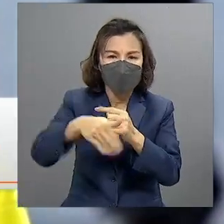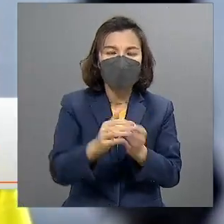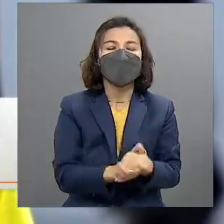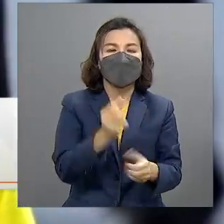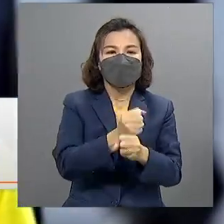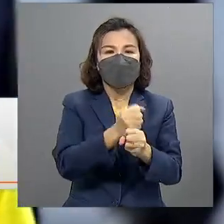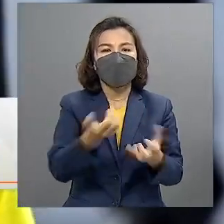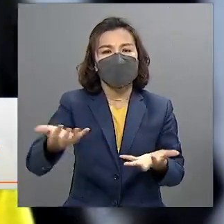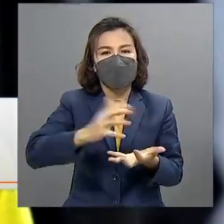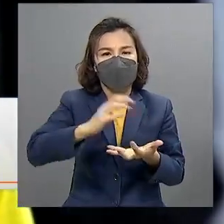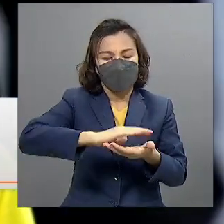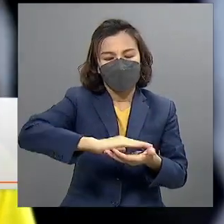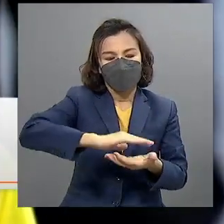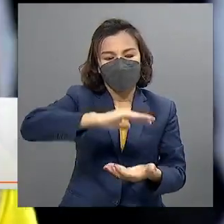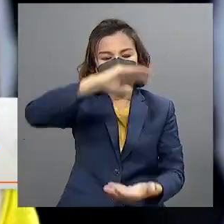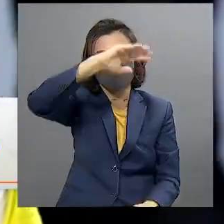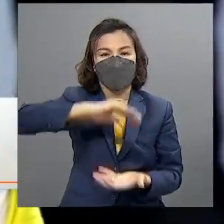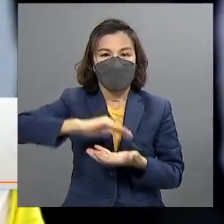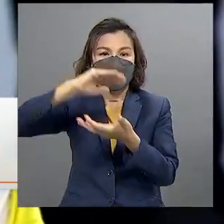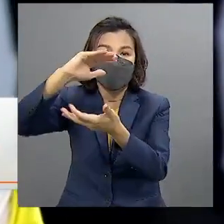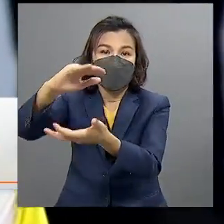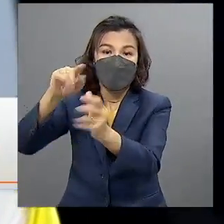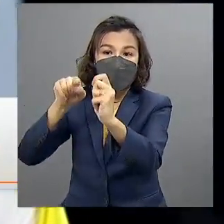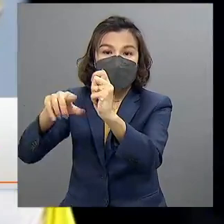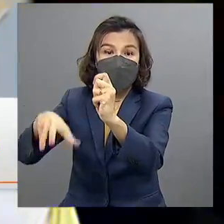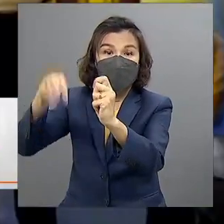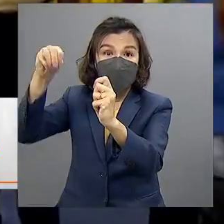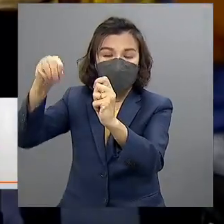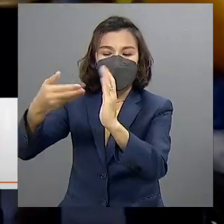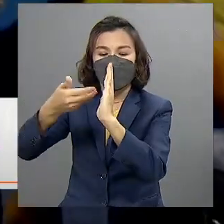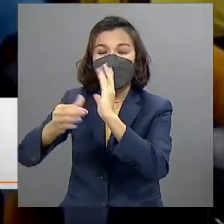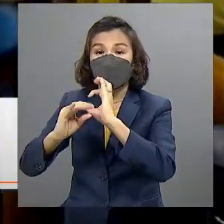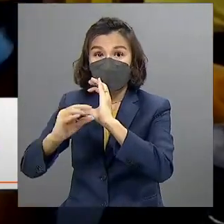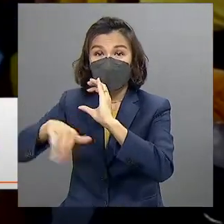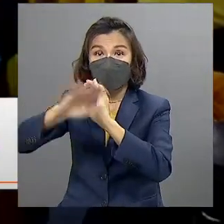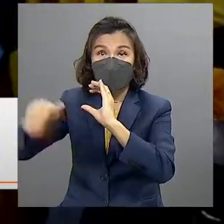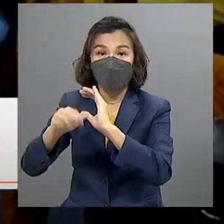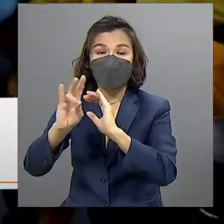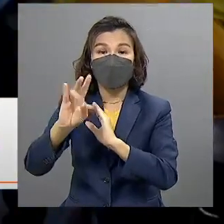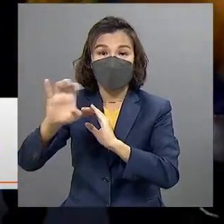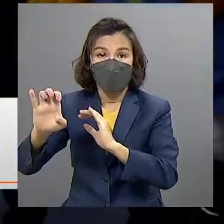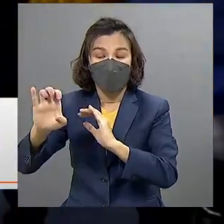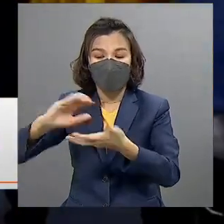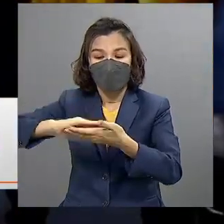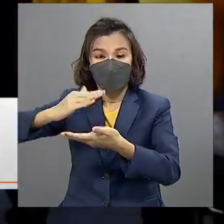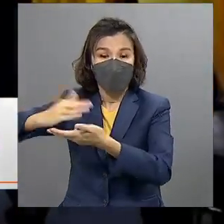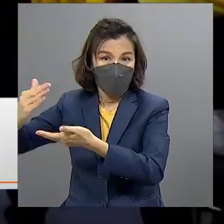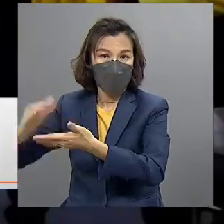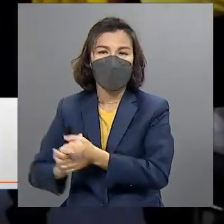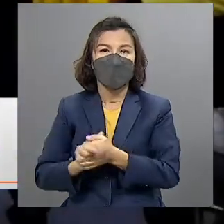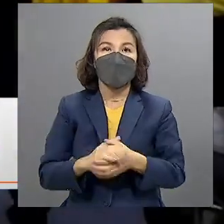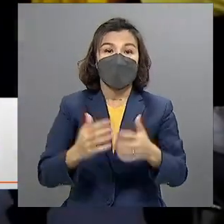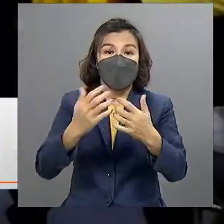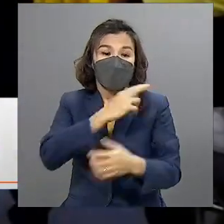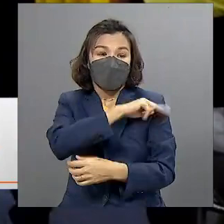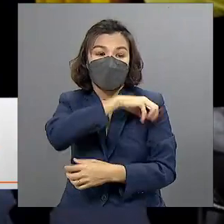ามอำเภอเมืองระยองจำนวน700กล่องแล้วก็โรงพยาบาลสนามในอำเภอบ้านฉางอีก2แห่ง